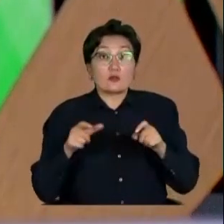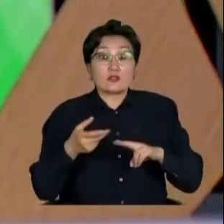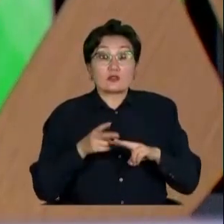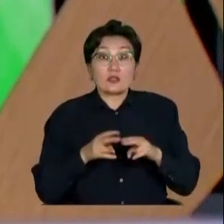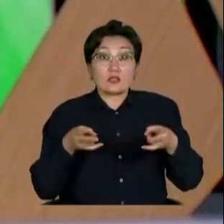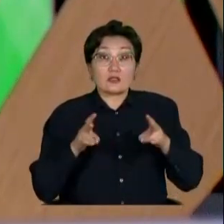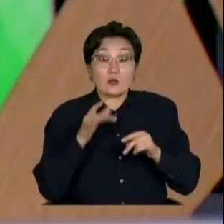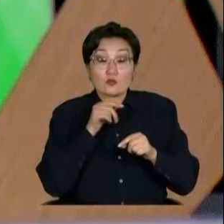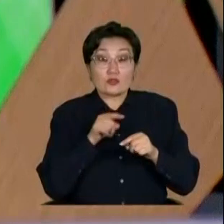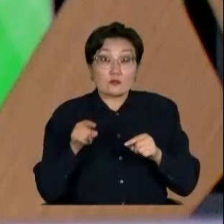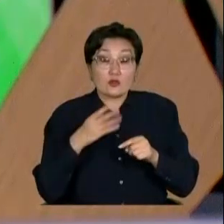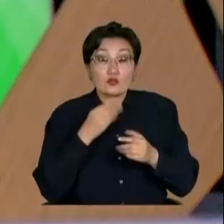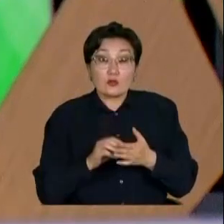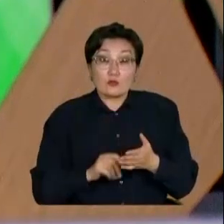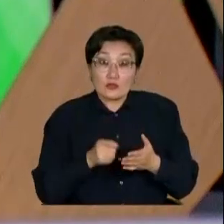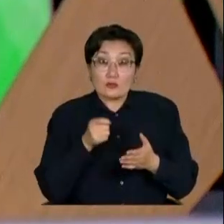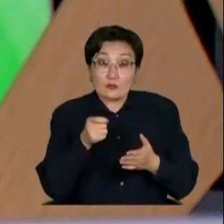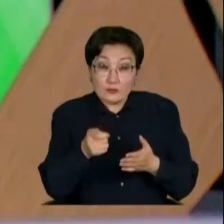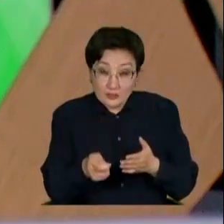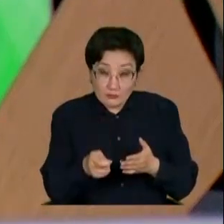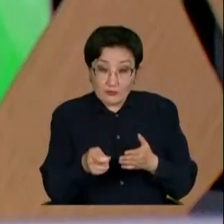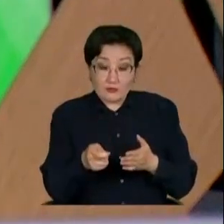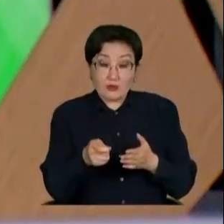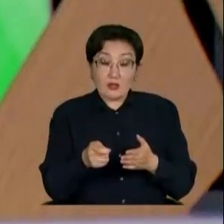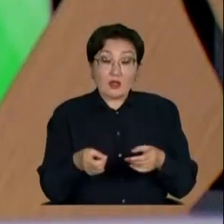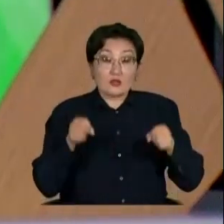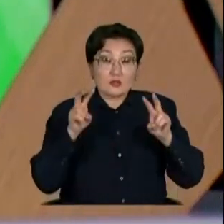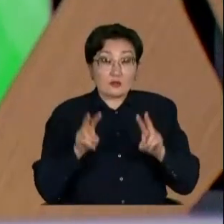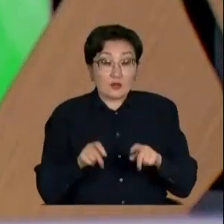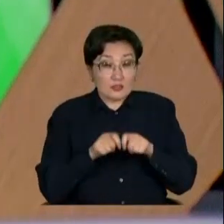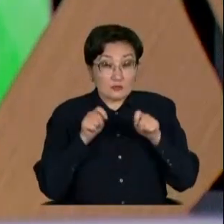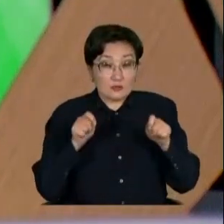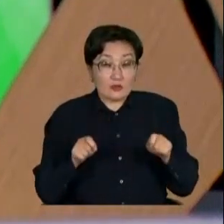қалған уақыт аралығында өз өтінімдерін білдіріп, арнайы құрылған